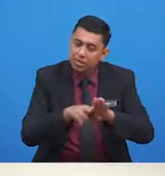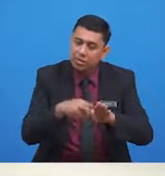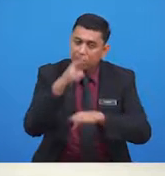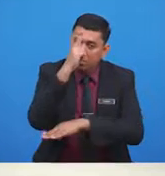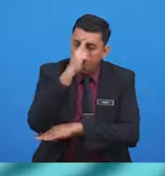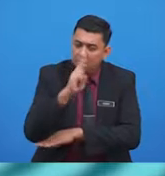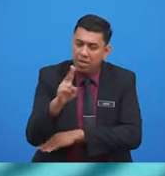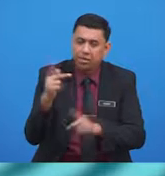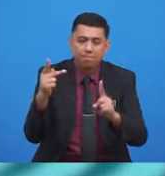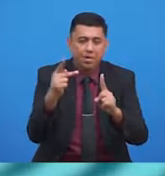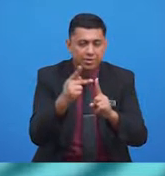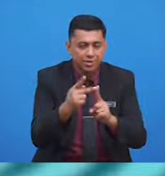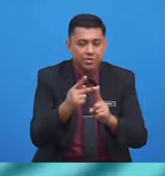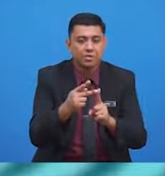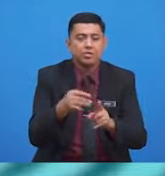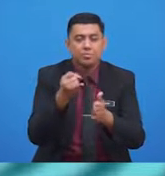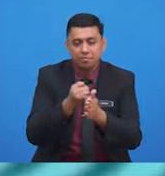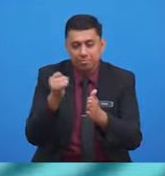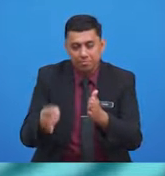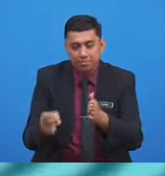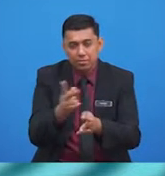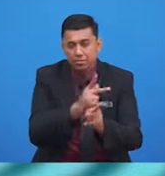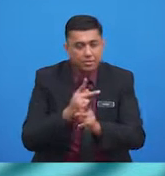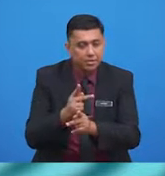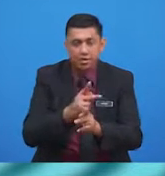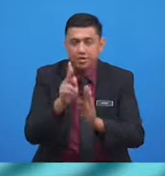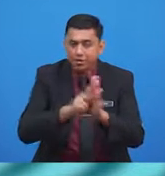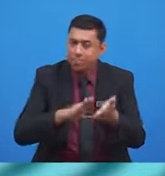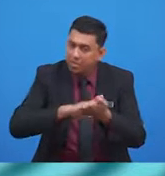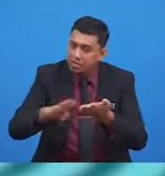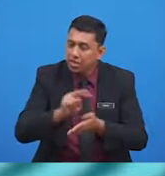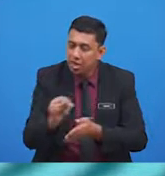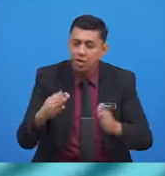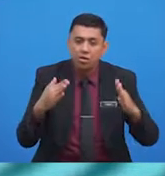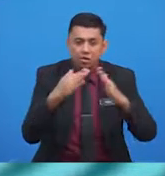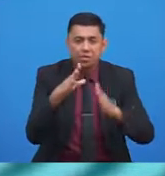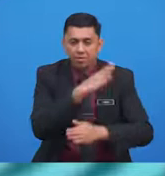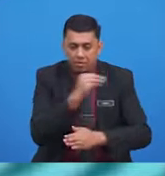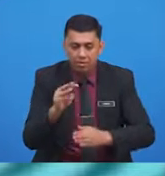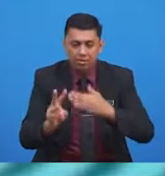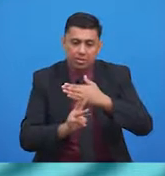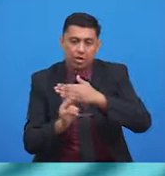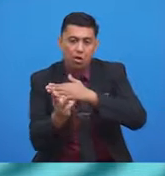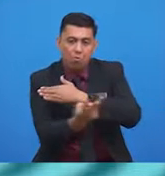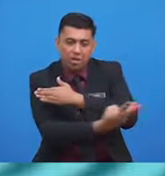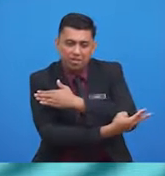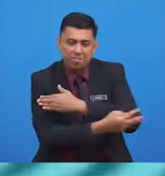terhadap jiran, kita perlu menjaga kebersihan rumah dan kawasan